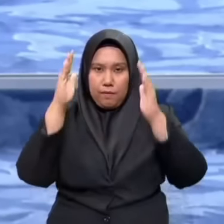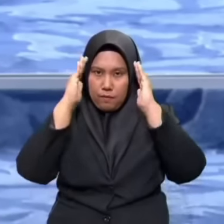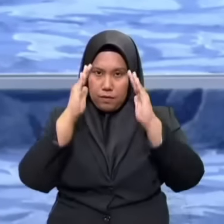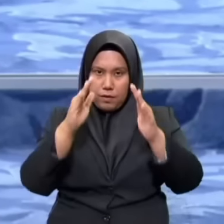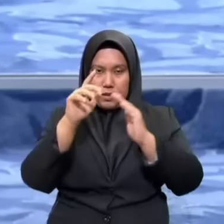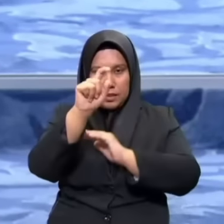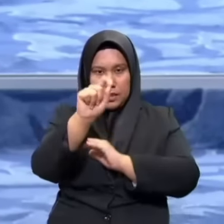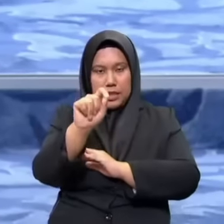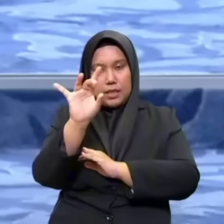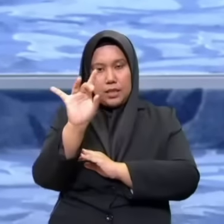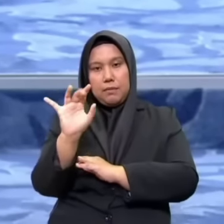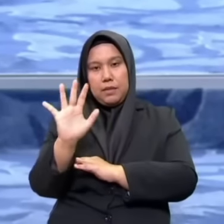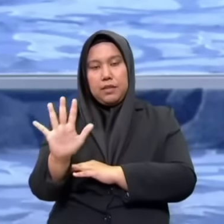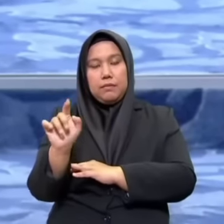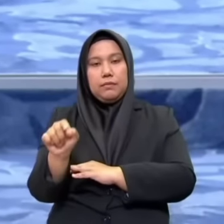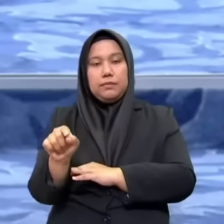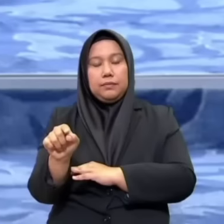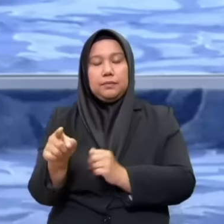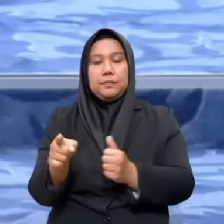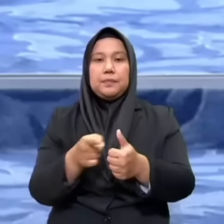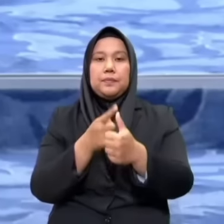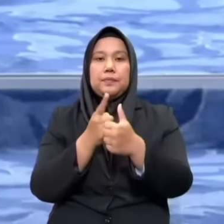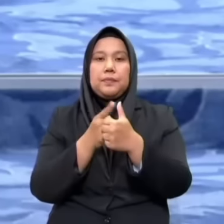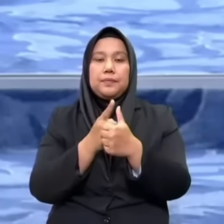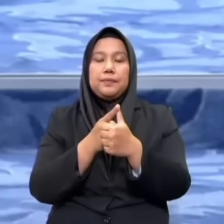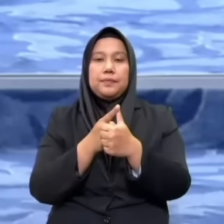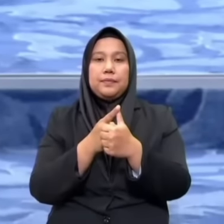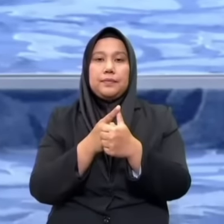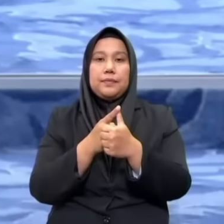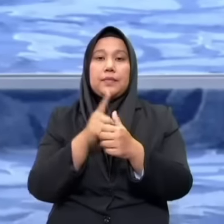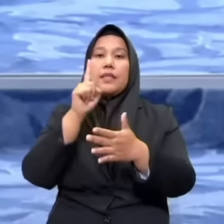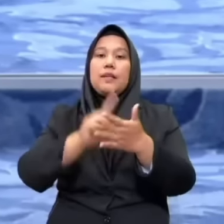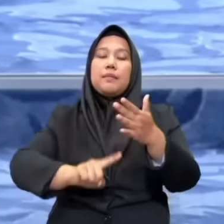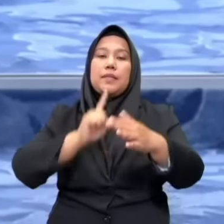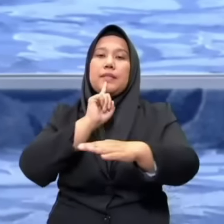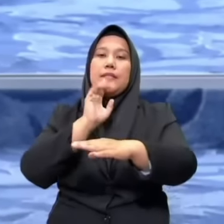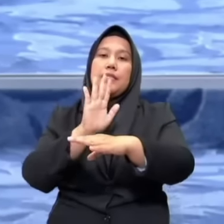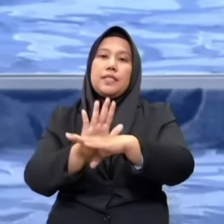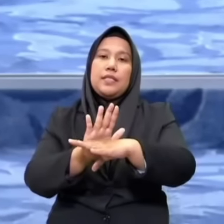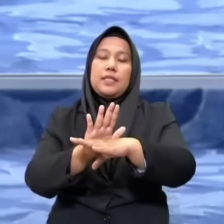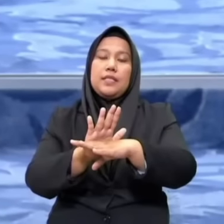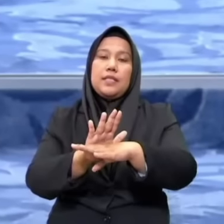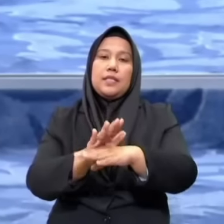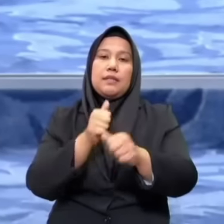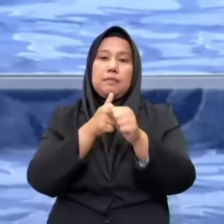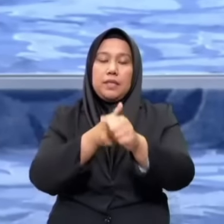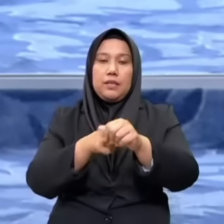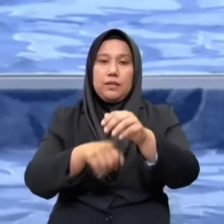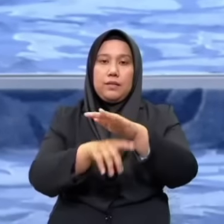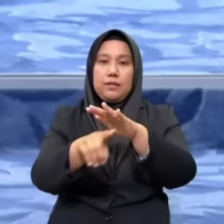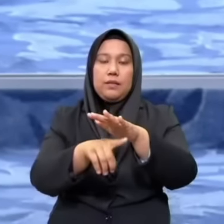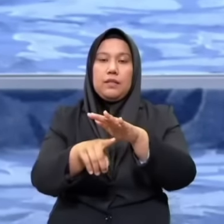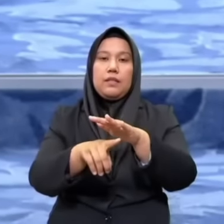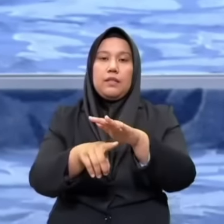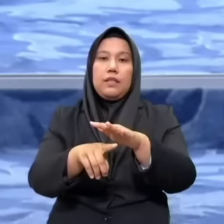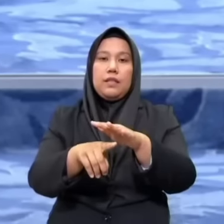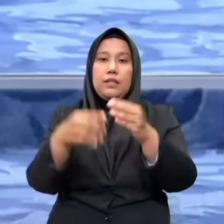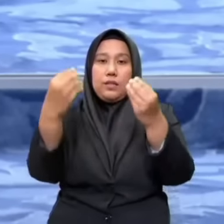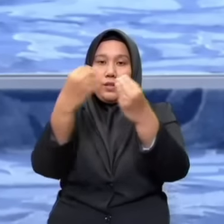T85 itu. Jadi pertamanya, apa yang kita janjikan, saya katakan berdasarkan angka yang